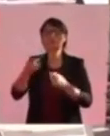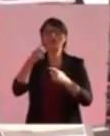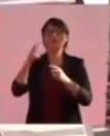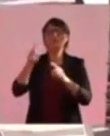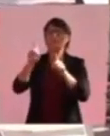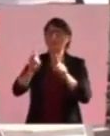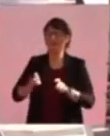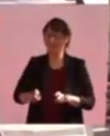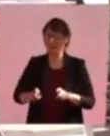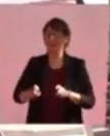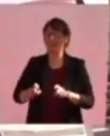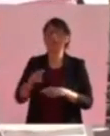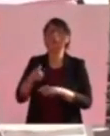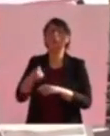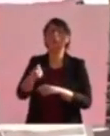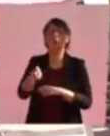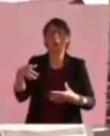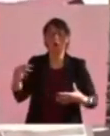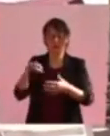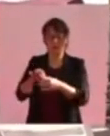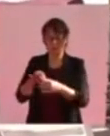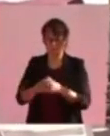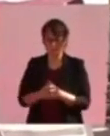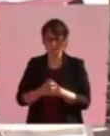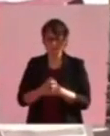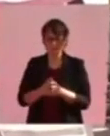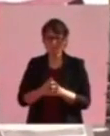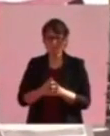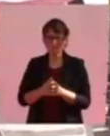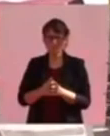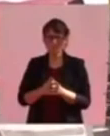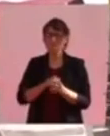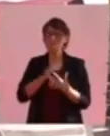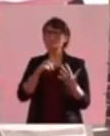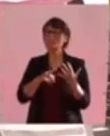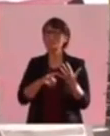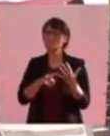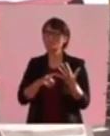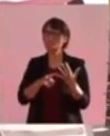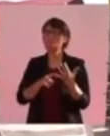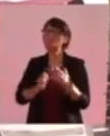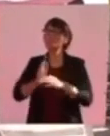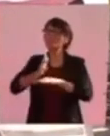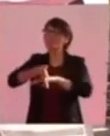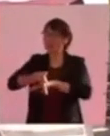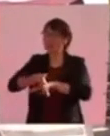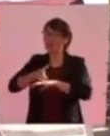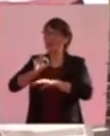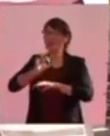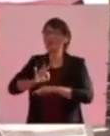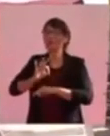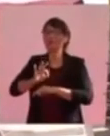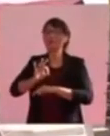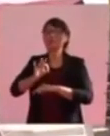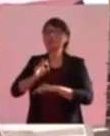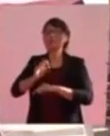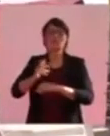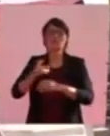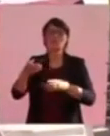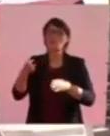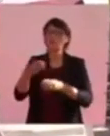un programma straordinario di interventi per il contrasto alle malattie croniche non trasmissibili sulla base delle evidenze scientifiche